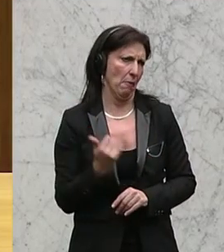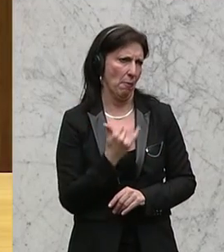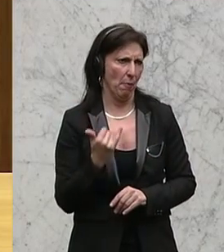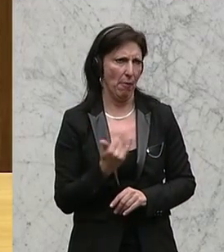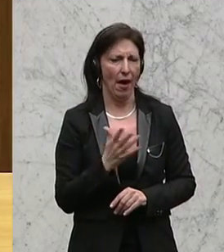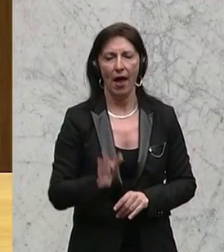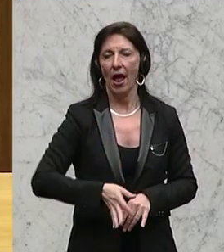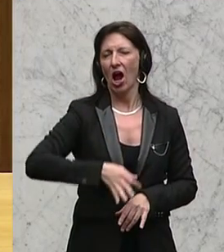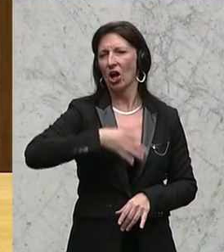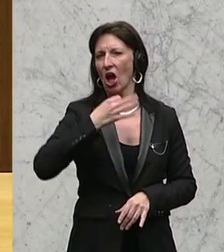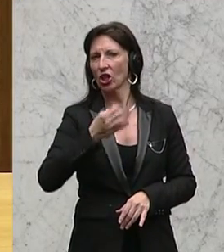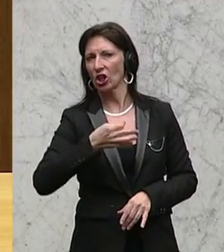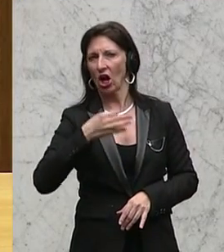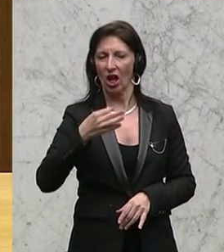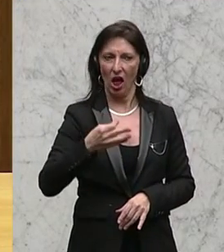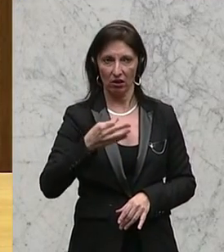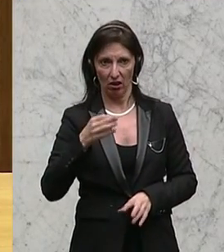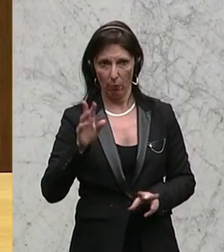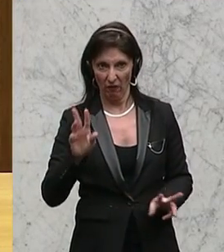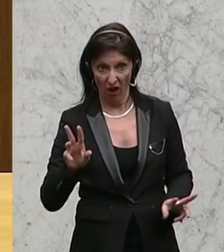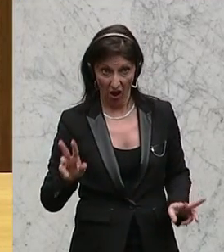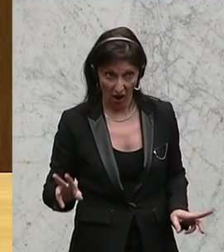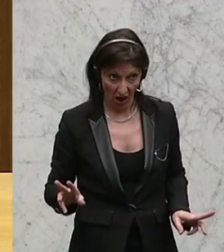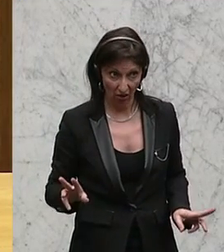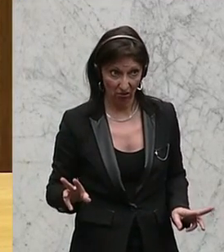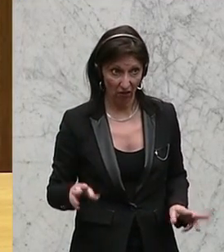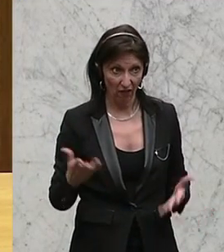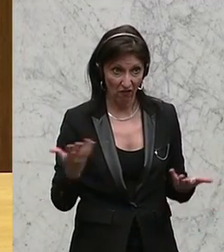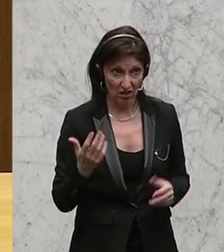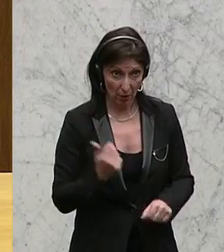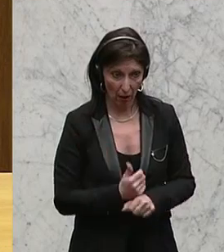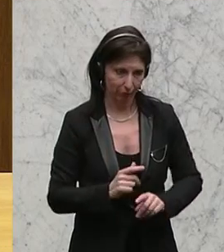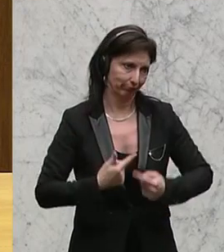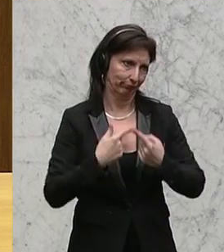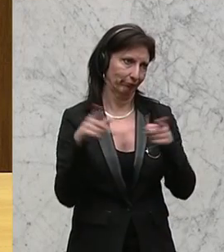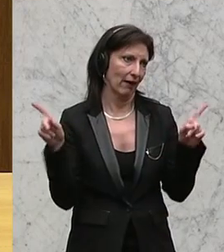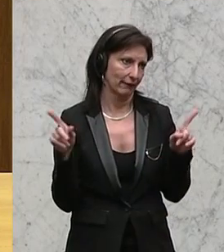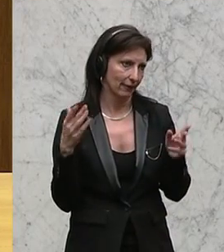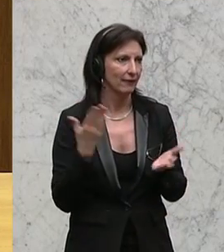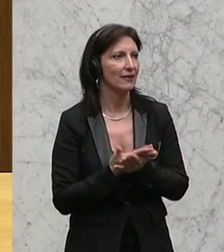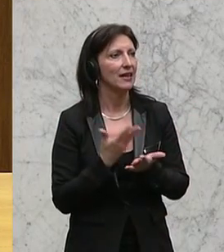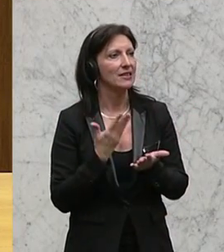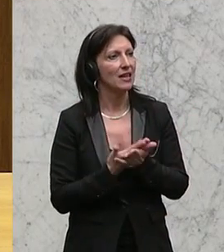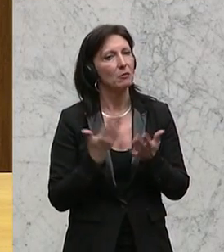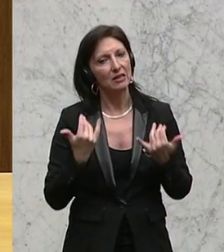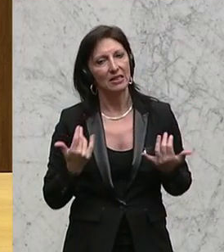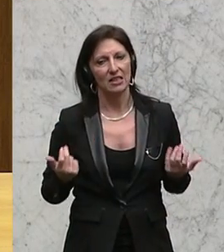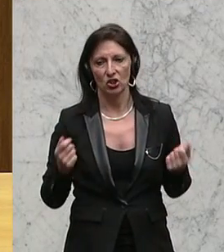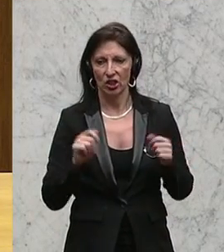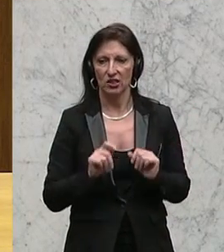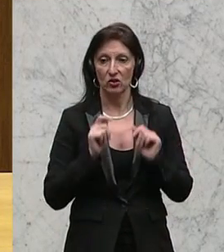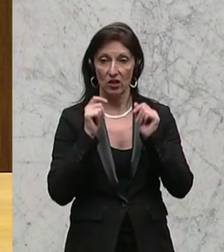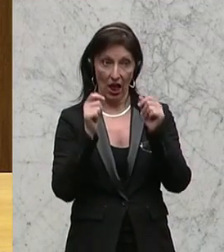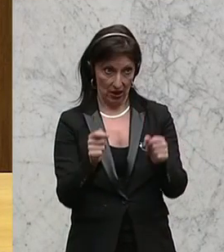große Töne redet und im Endeffekt anders handelt. Aus diesem Grund bringe ich unseren Entschließungsantrag